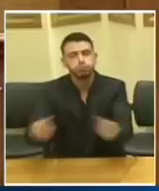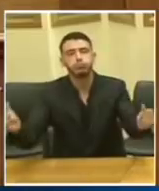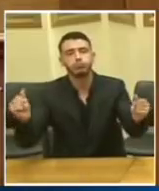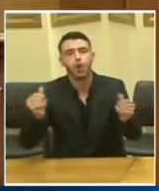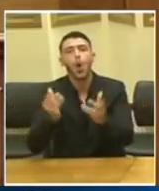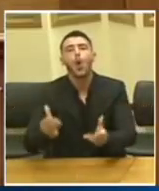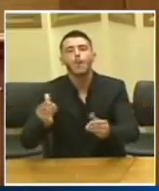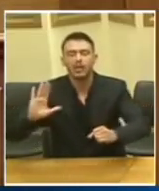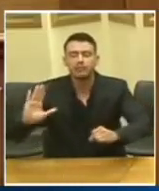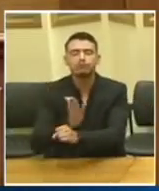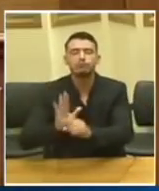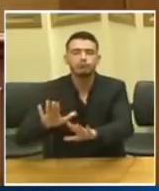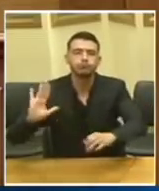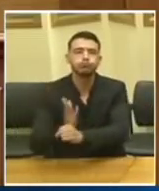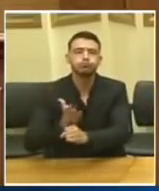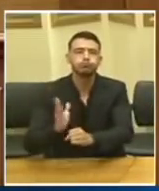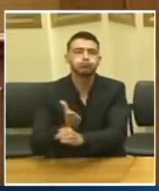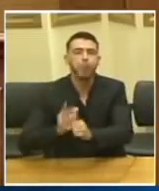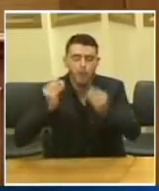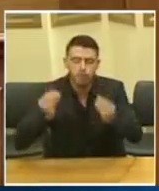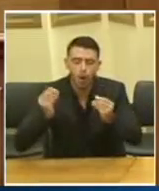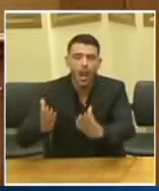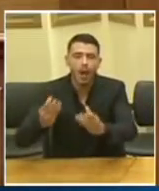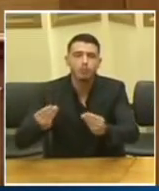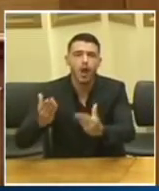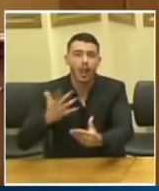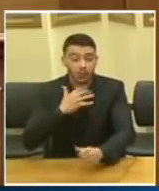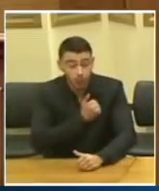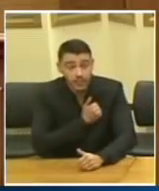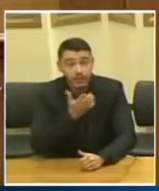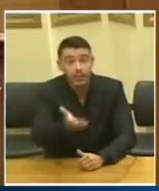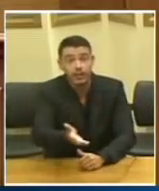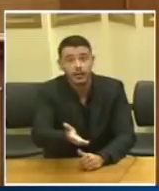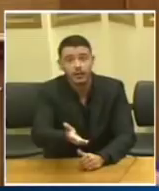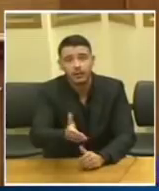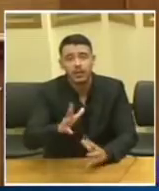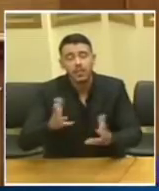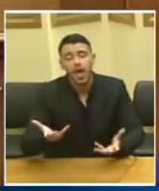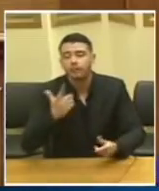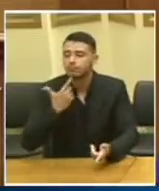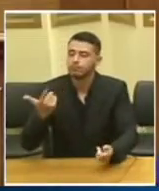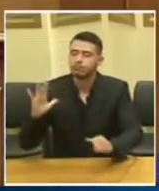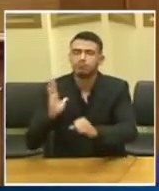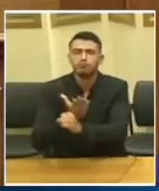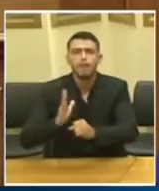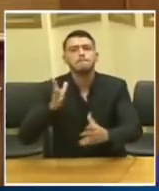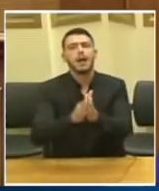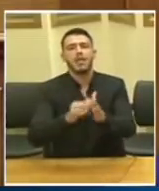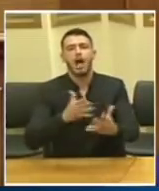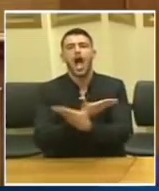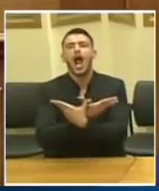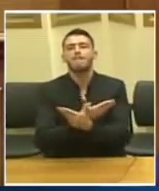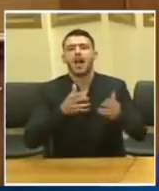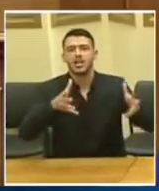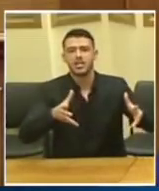διαλυθεί? Να διαλυθεί προς όφελος ποιου? Προφανώς προς όφελος μιας μεγάλης Αλβανίας και